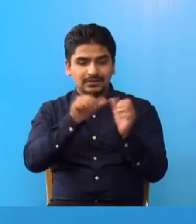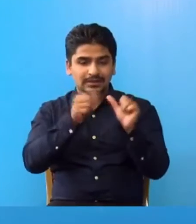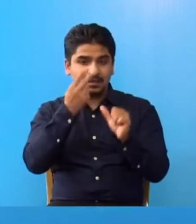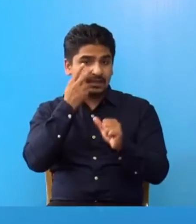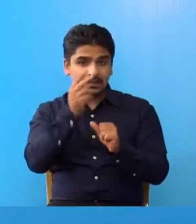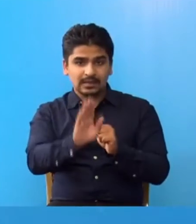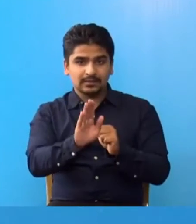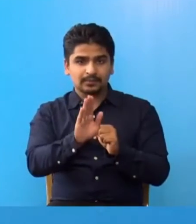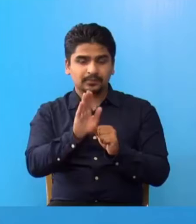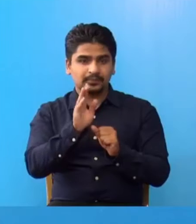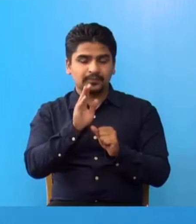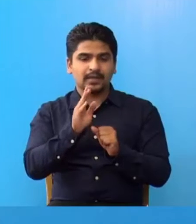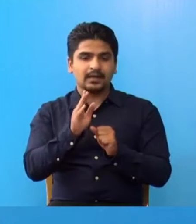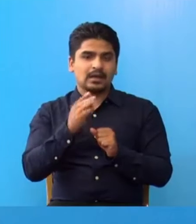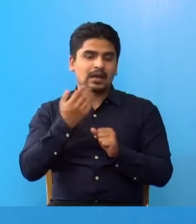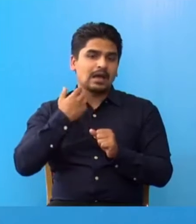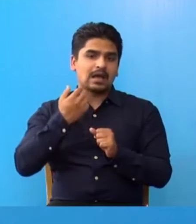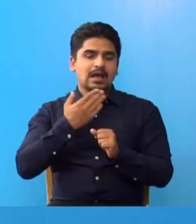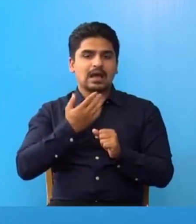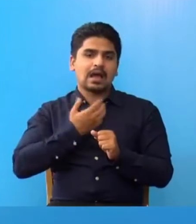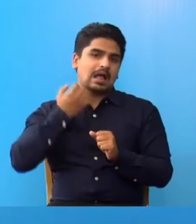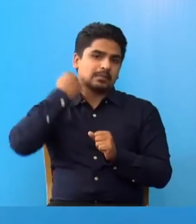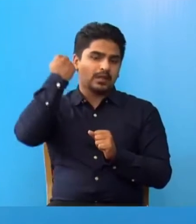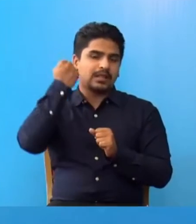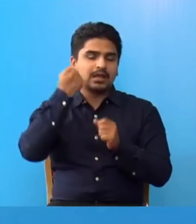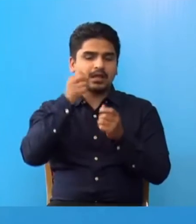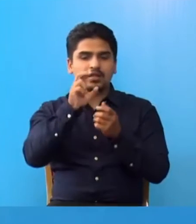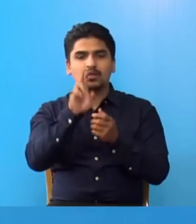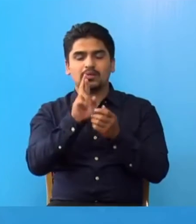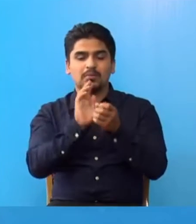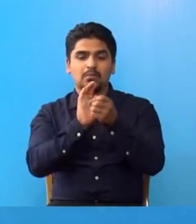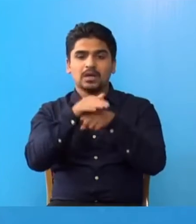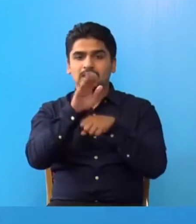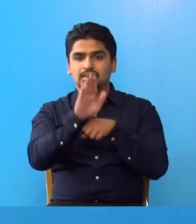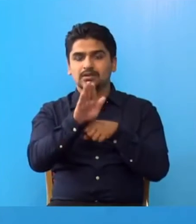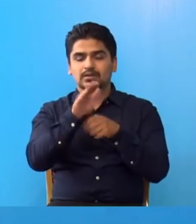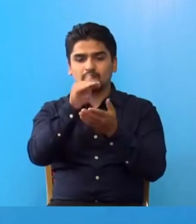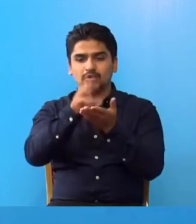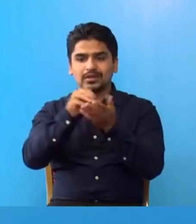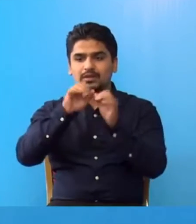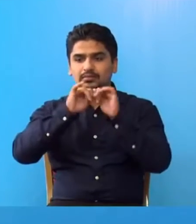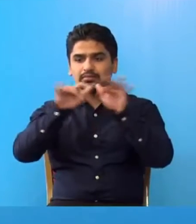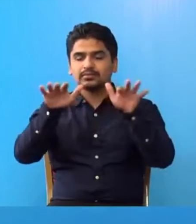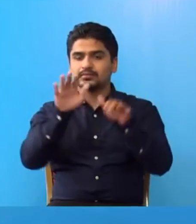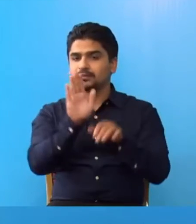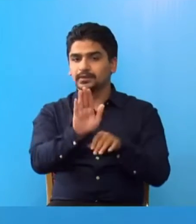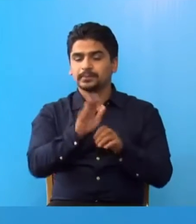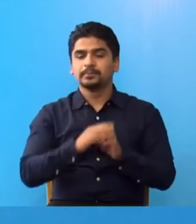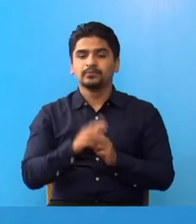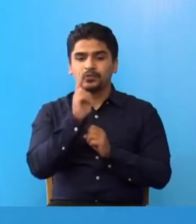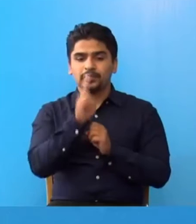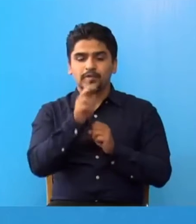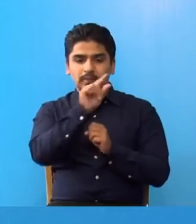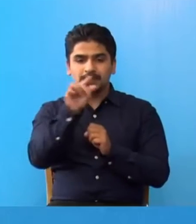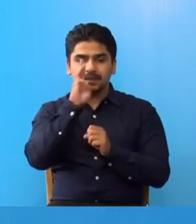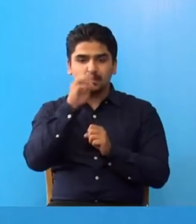का छू हमीरों को मा आत्मा अत्या को दर बर्यों बनेरा जुन किशिम को योटा फैक्त और तथ्यांक और बाईर निश्क्यों को अबस्ता छू तयो